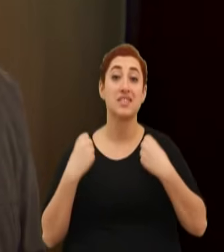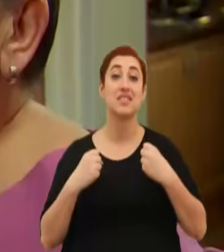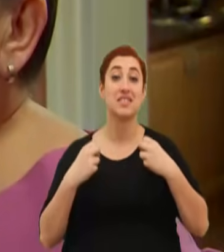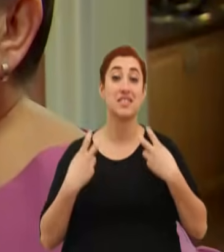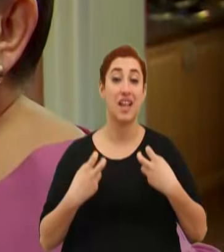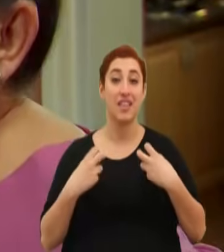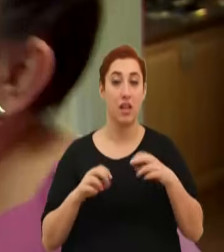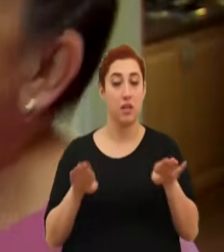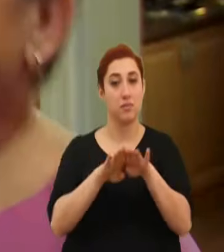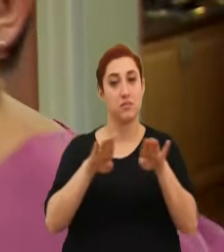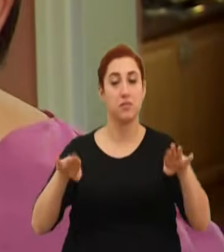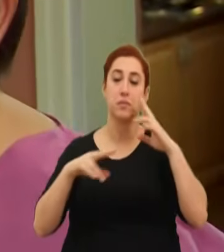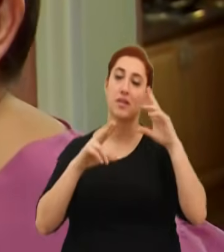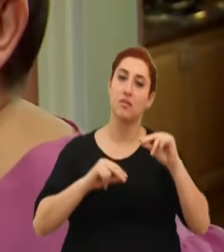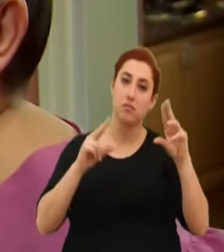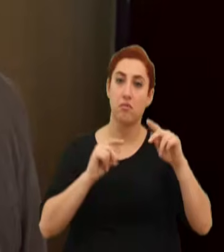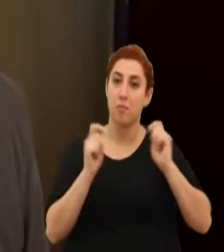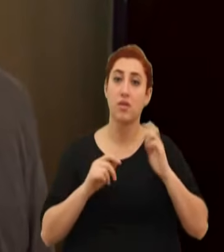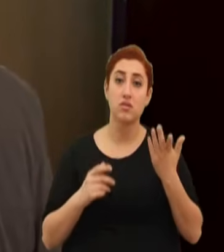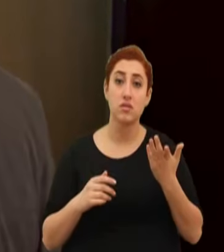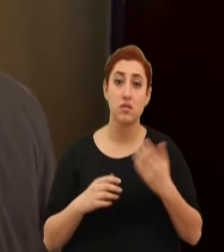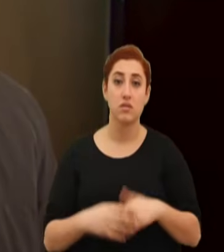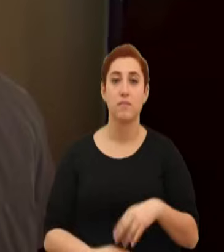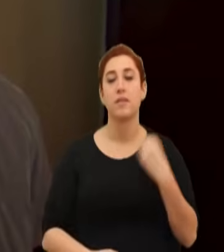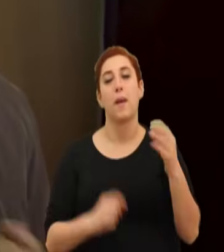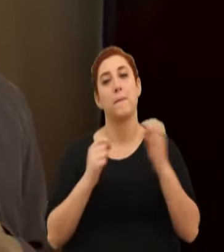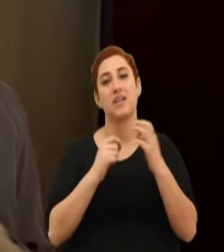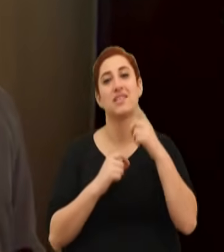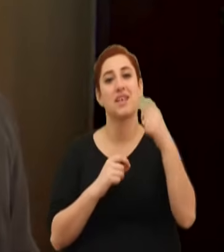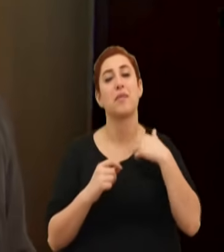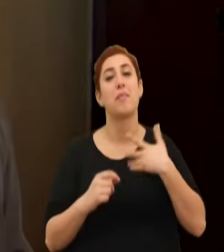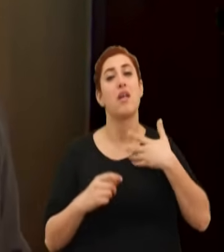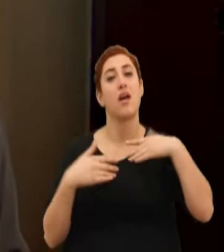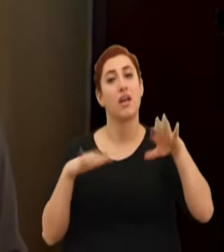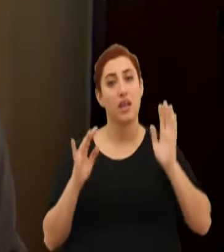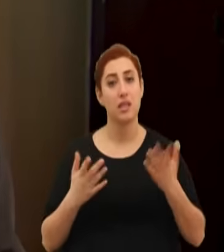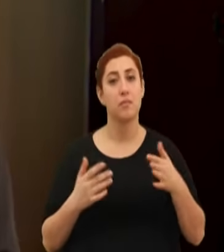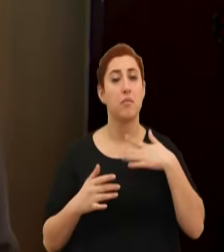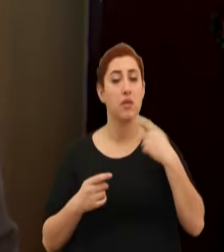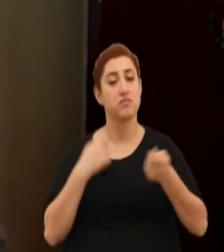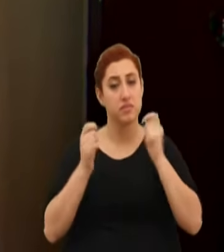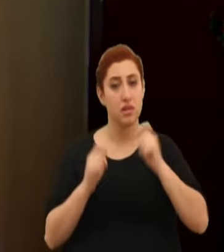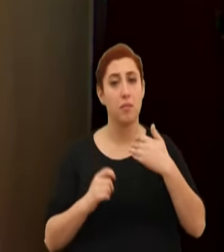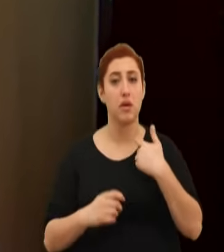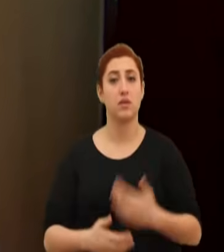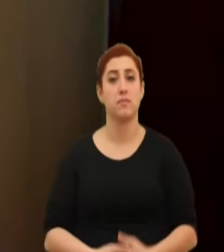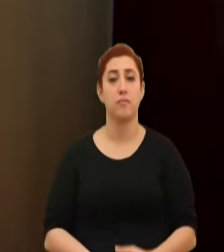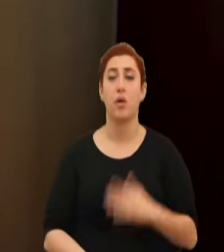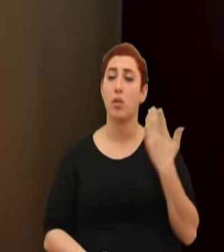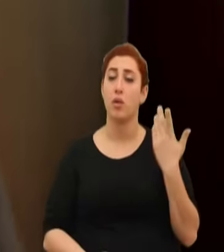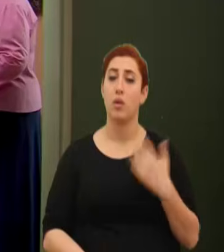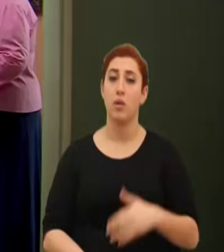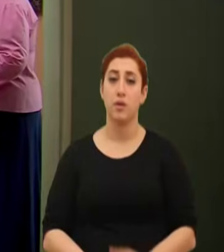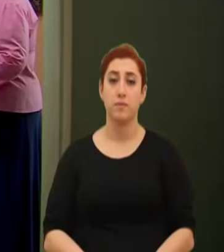sandalyeleri bir araya getir. Uzanırsın ara sıra. Ha canım? Ya Badire sen beni merak etme. Ben başımın çaresine bakarım.